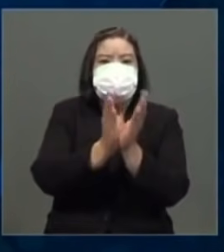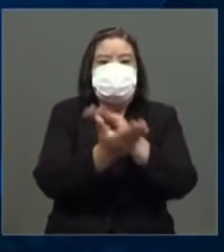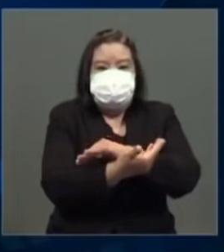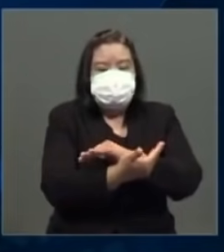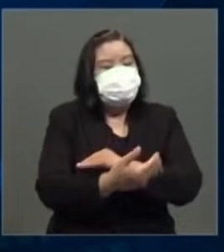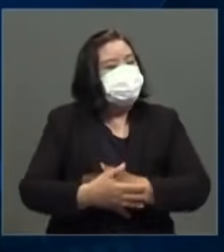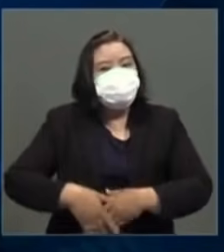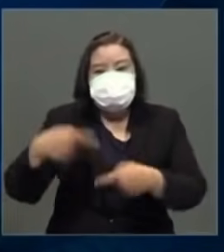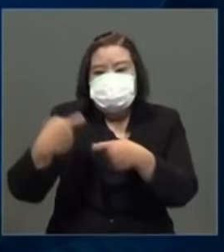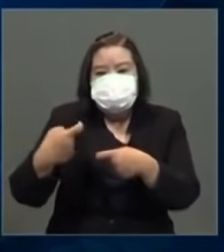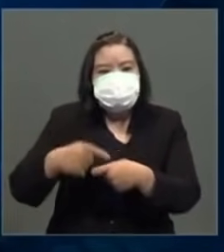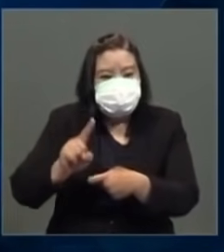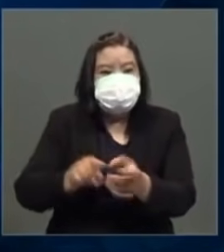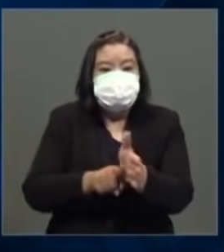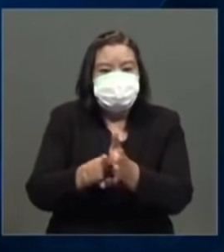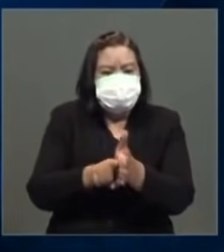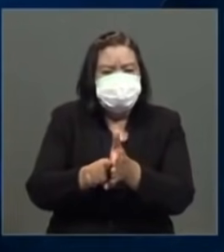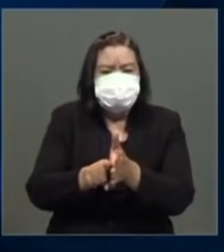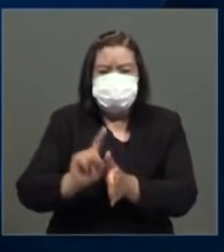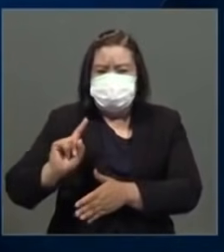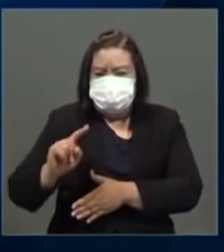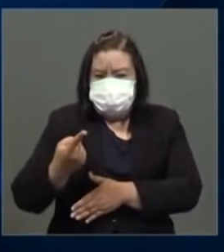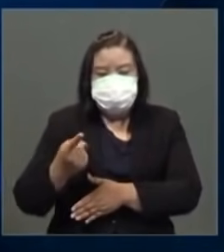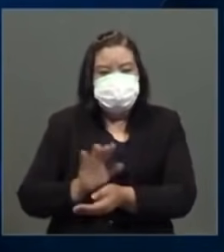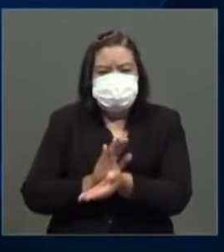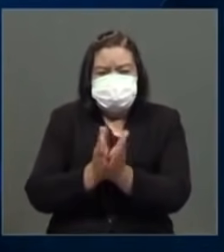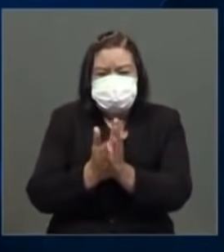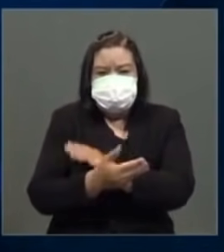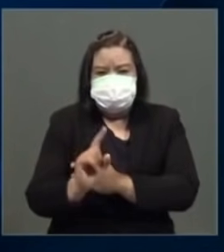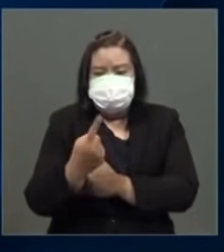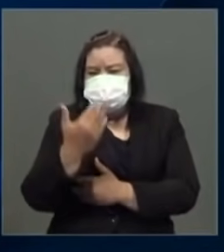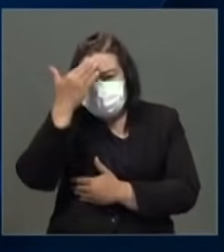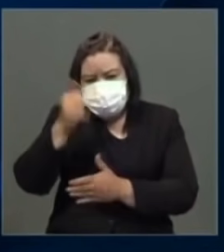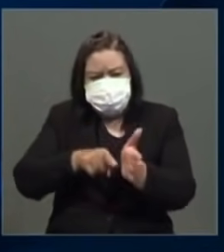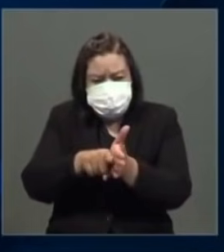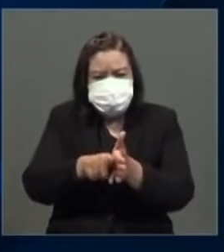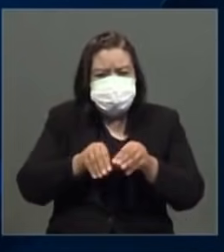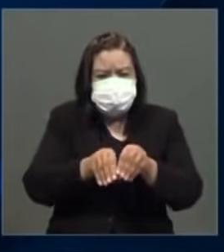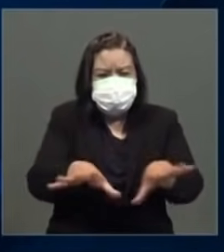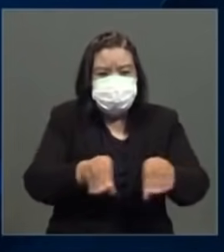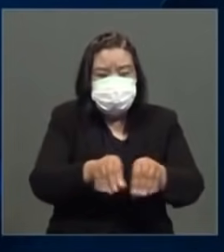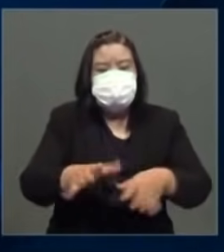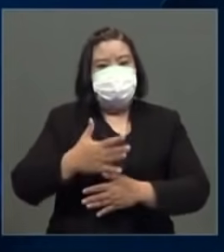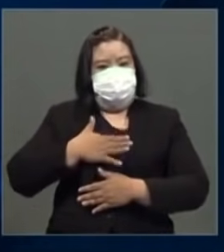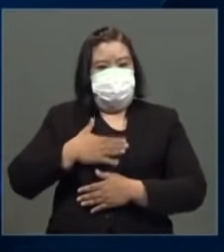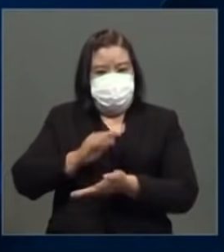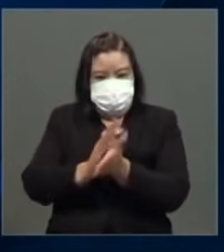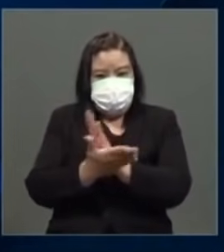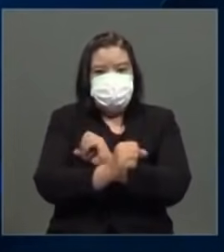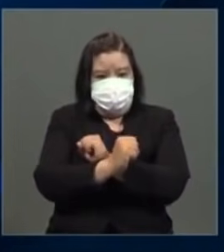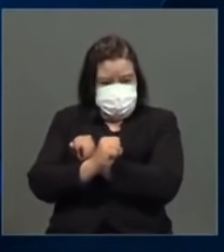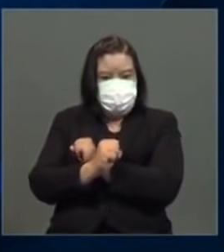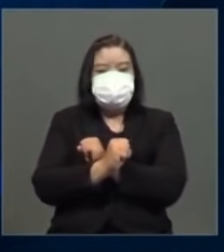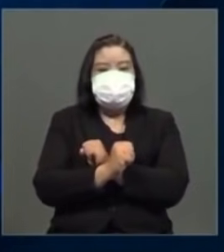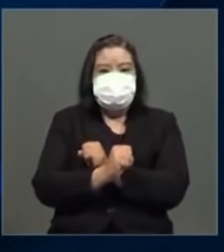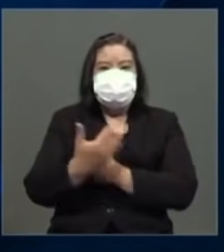ำได้ยากเพราะเขาก็ปรับตัวเองในการที่จะแพร่พันธุ์ได้เร็วขึ้นเพราะฉะนั้นเราเองก็ต้องปรับตัวเองเพราะฉะนั้นยิ่งการ